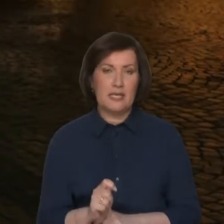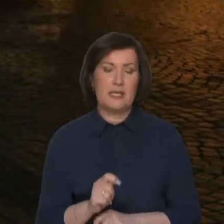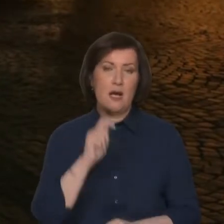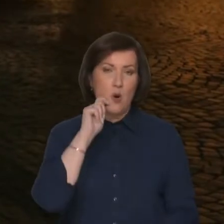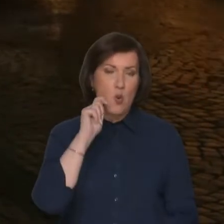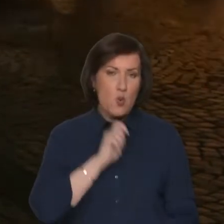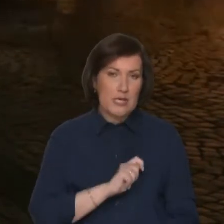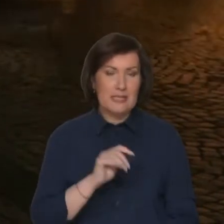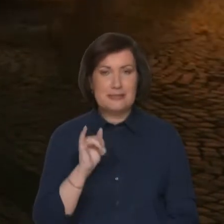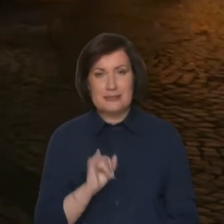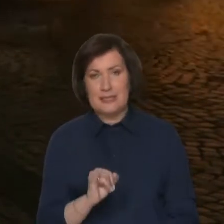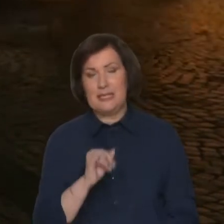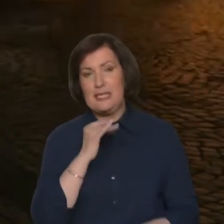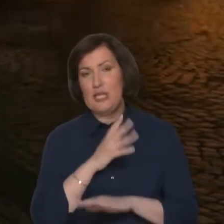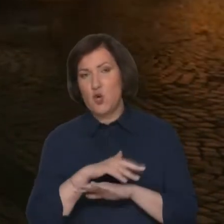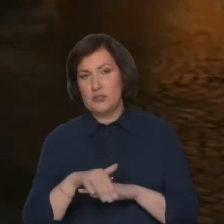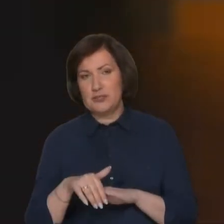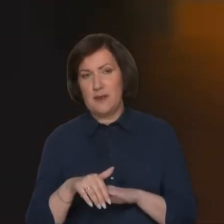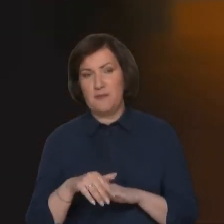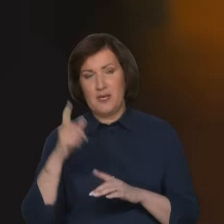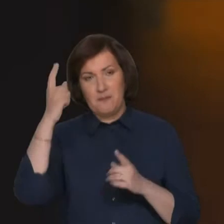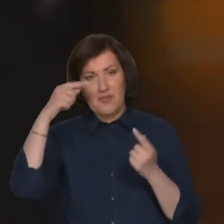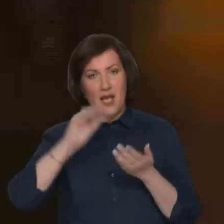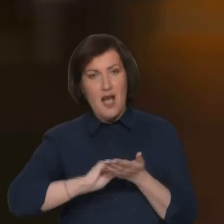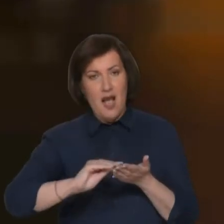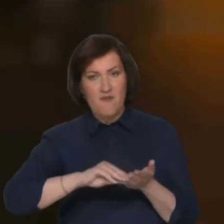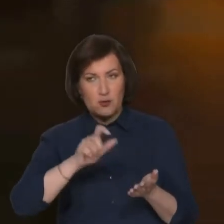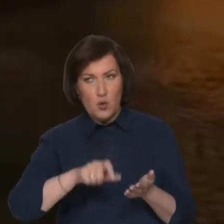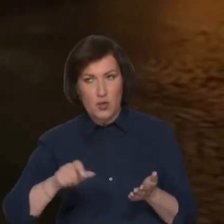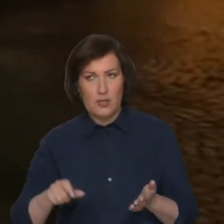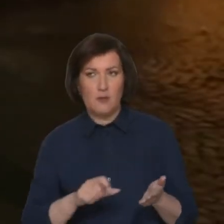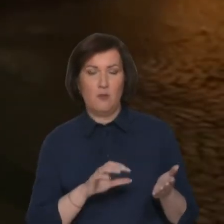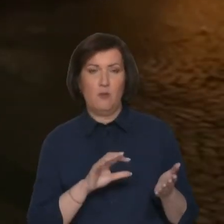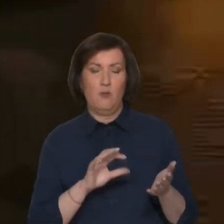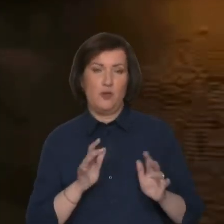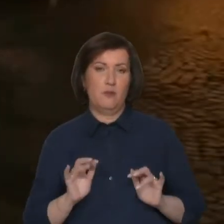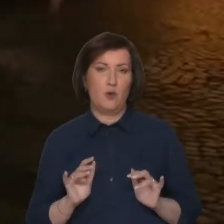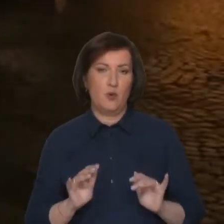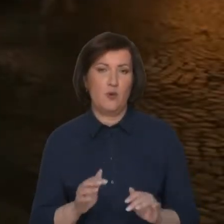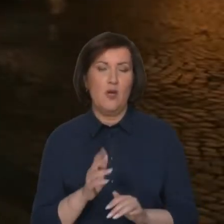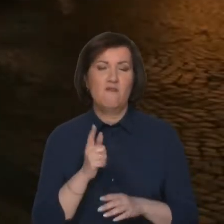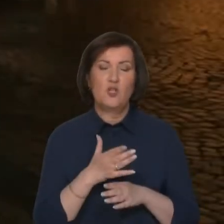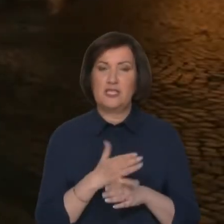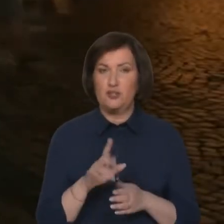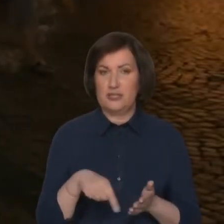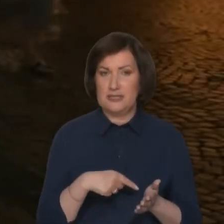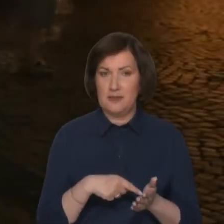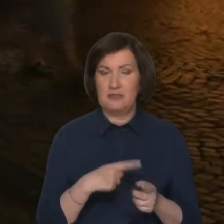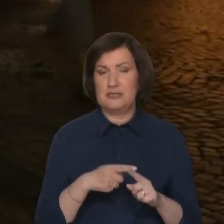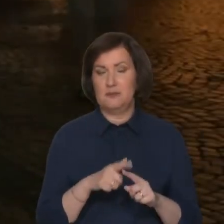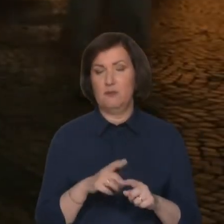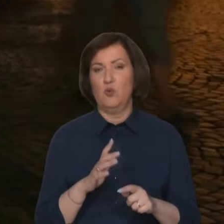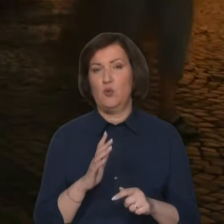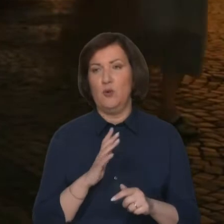як українські, так і іноземні автори. Події проходили у одній частині міста, що